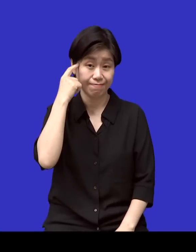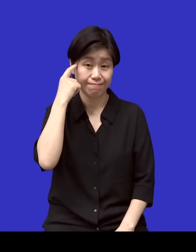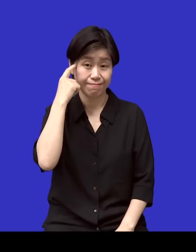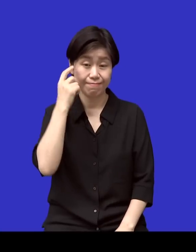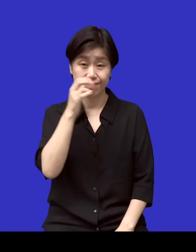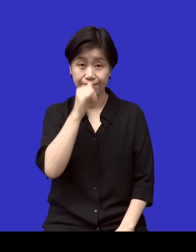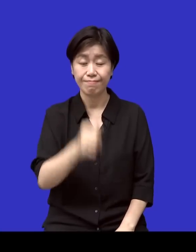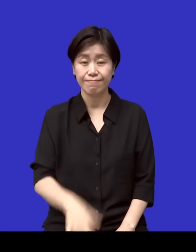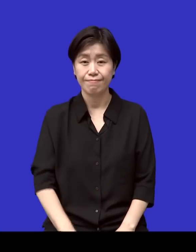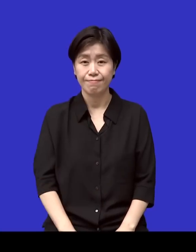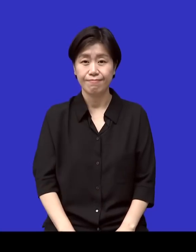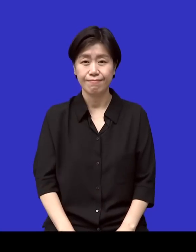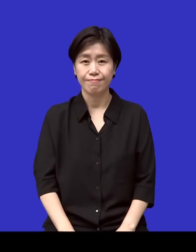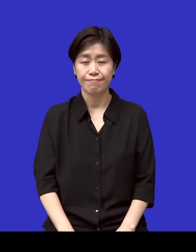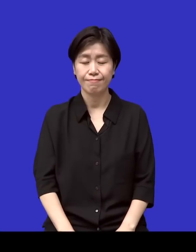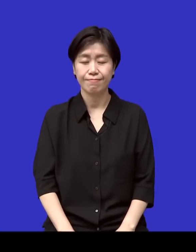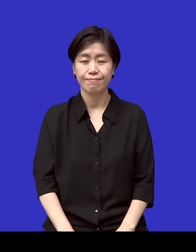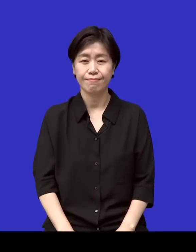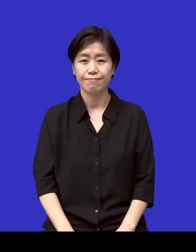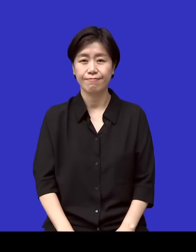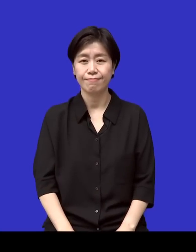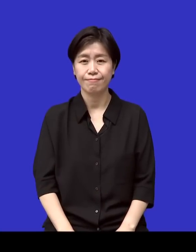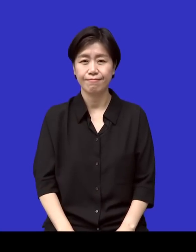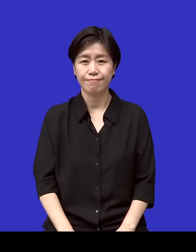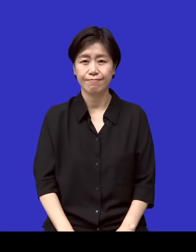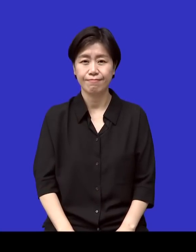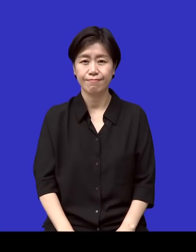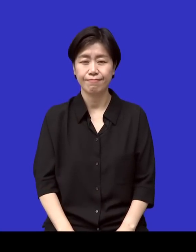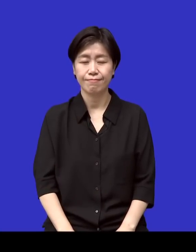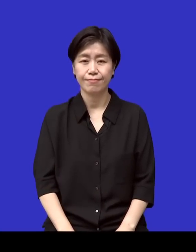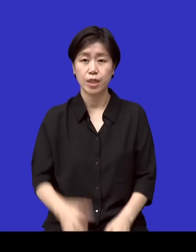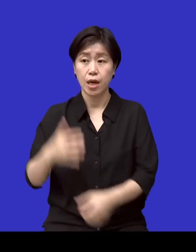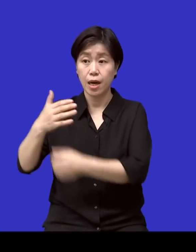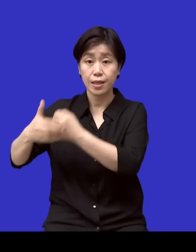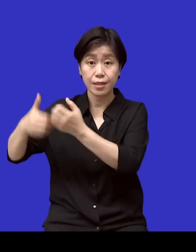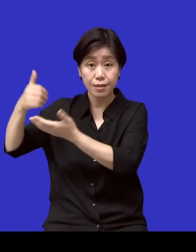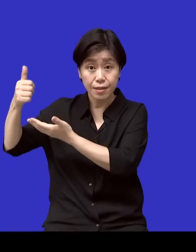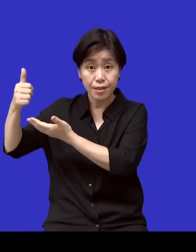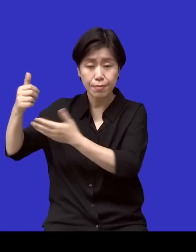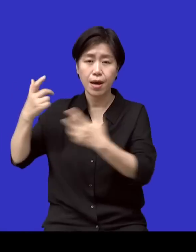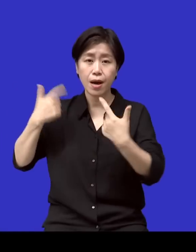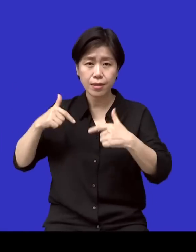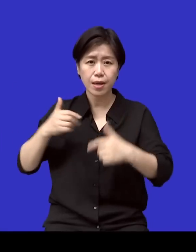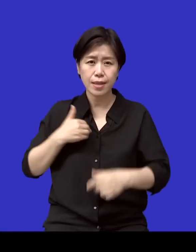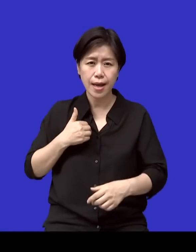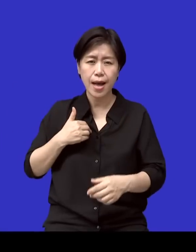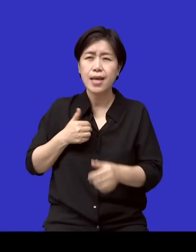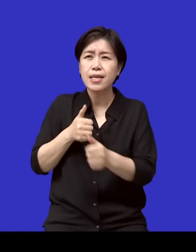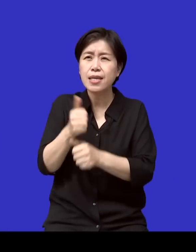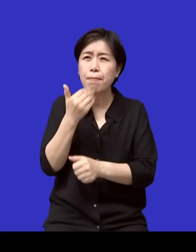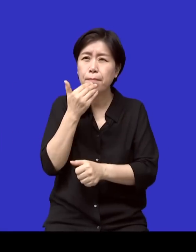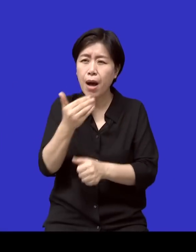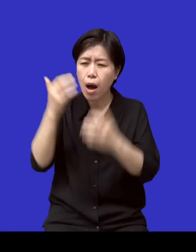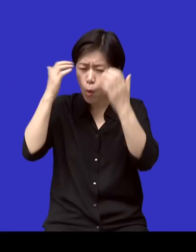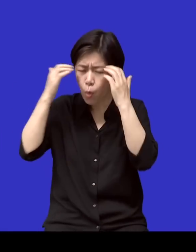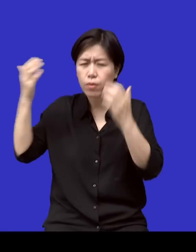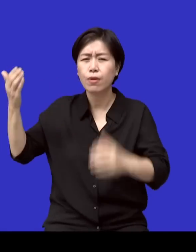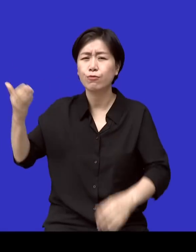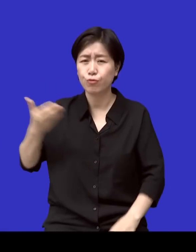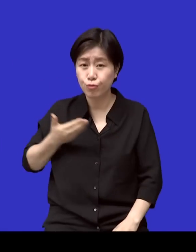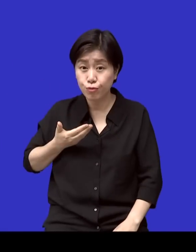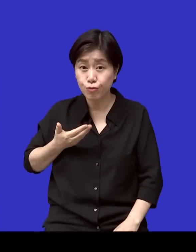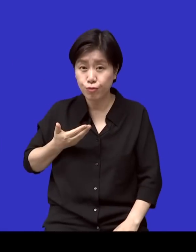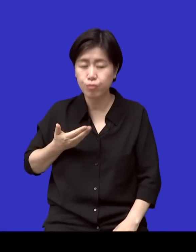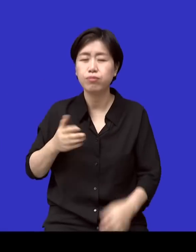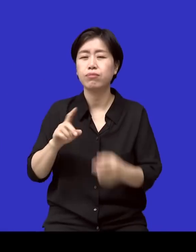하나님은 늘 극복할 수 있는 고난만 주시잖아요. 예. 그래서 그 말씀이 사실 항상 와닿아요. 이 시간 통해서